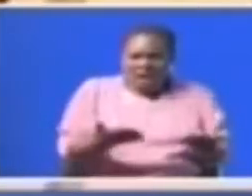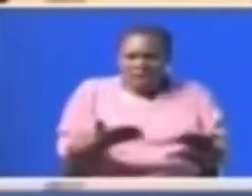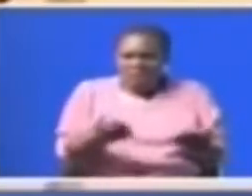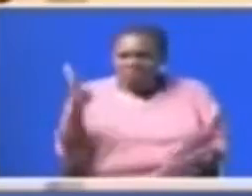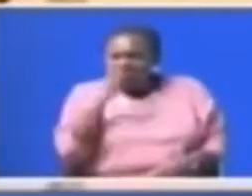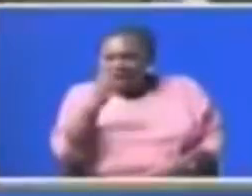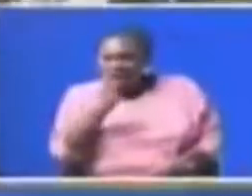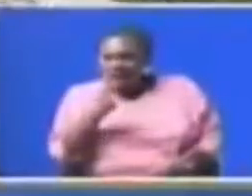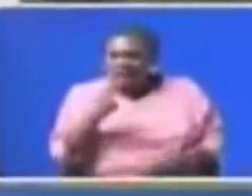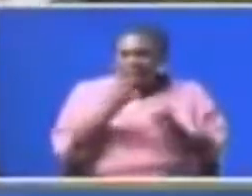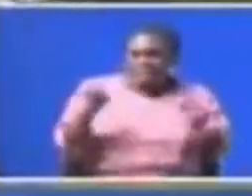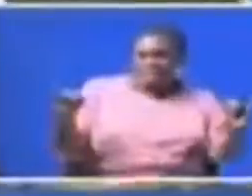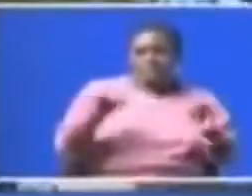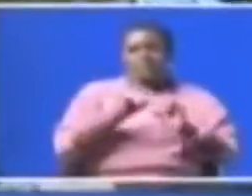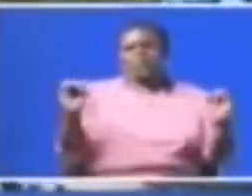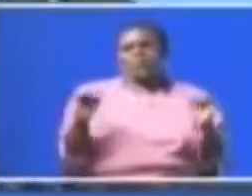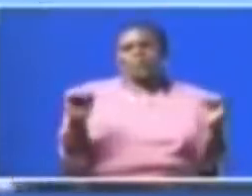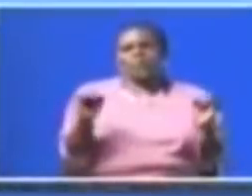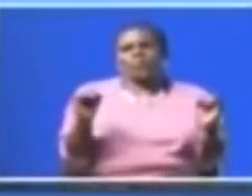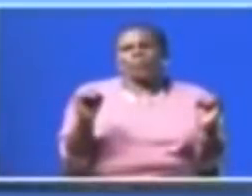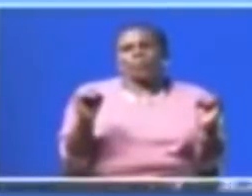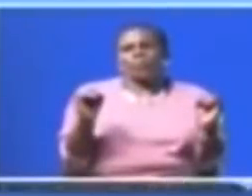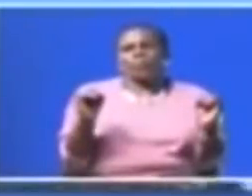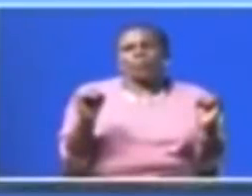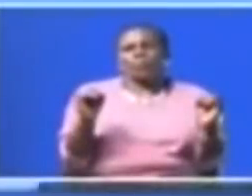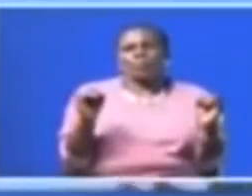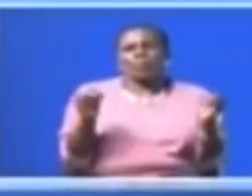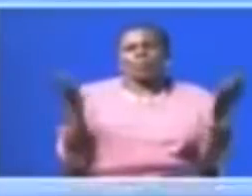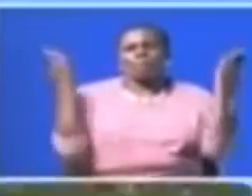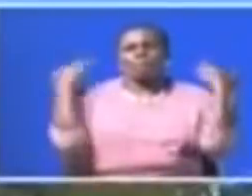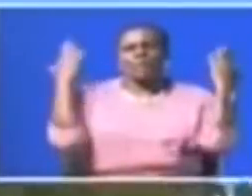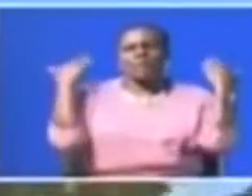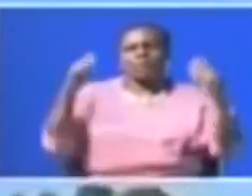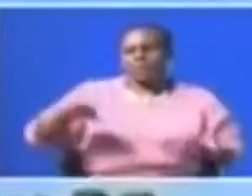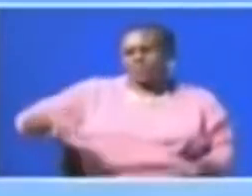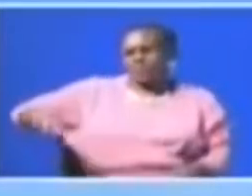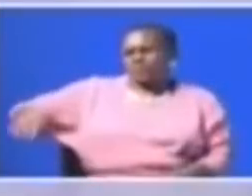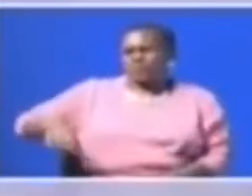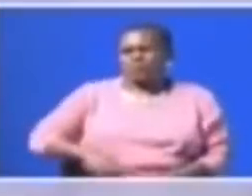or not. George Maringa, KTN News, katika kaunti ya Meru.